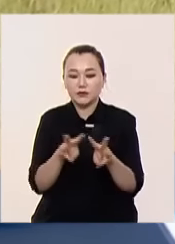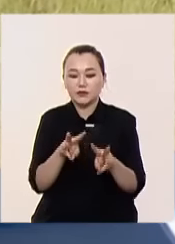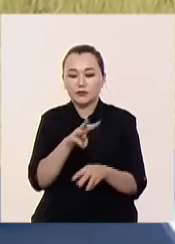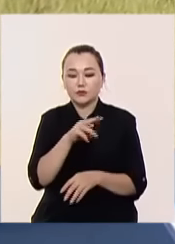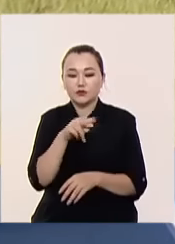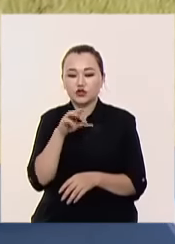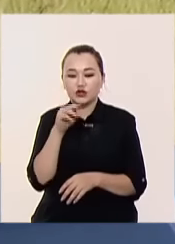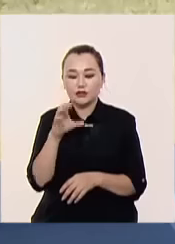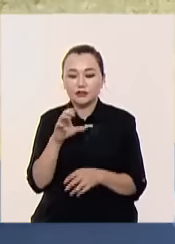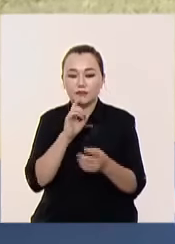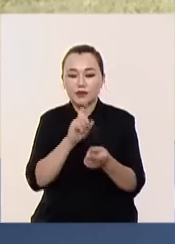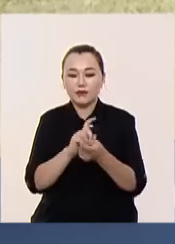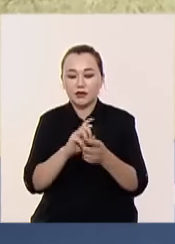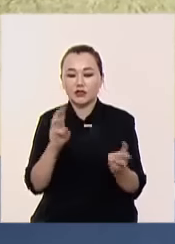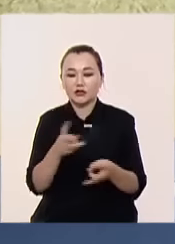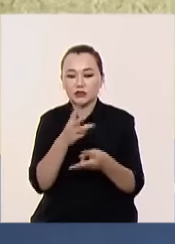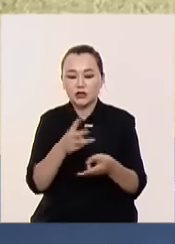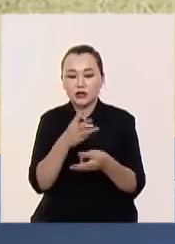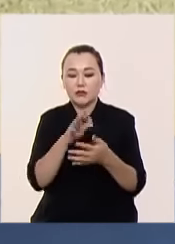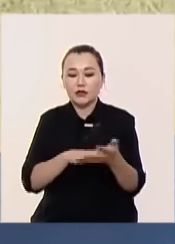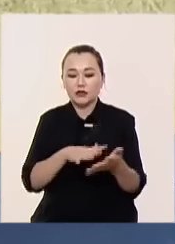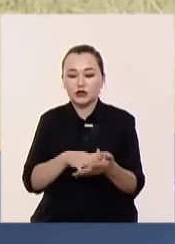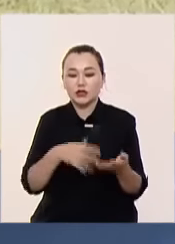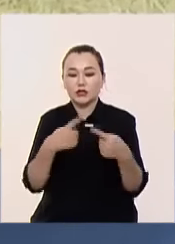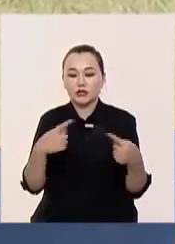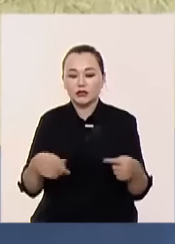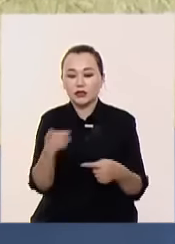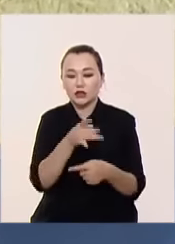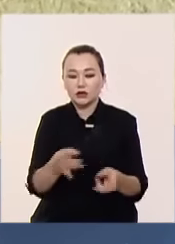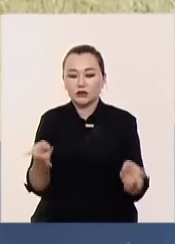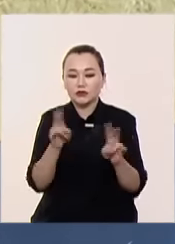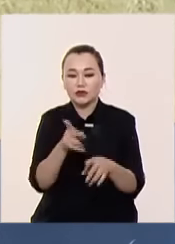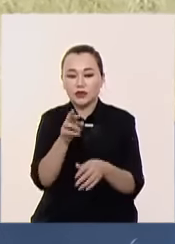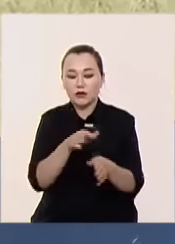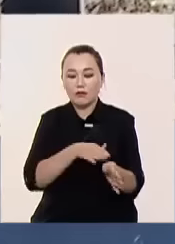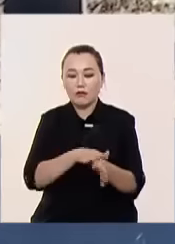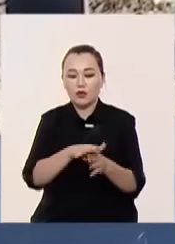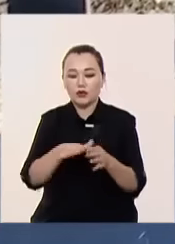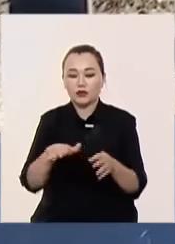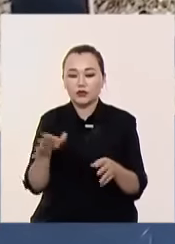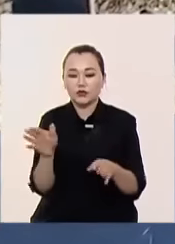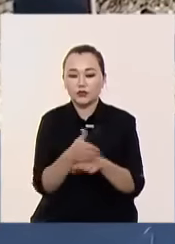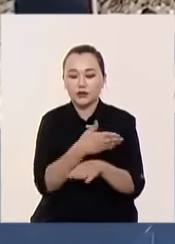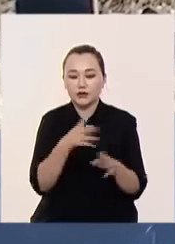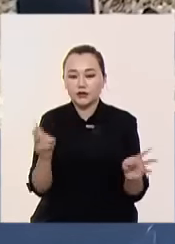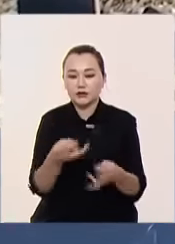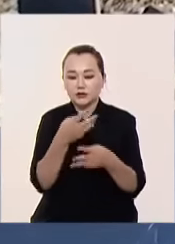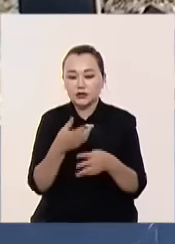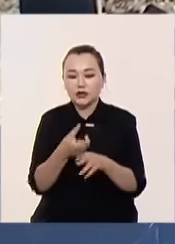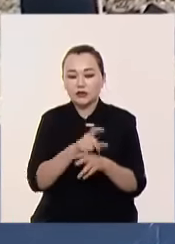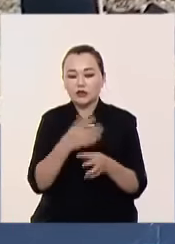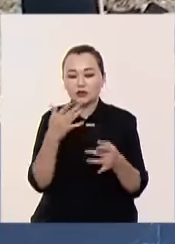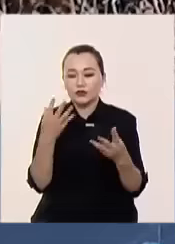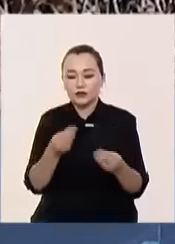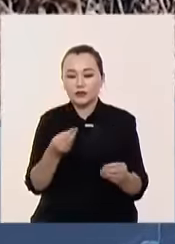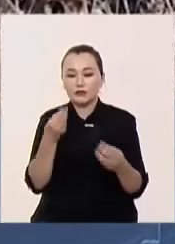Но борьба с огнем продолжается. Некоторые подразделения остаются в районе для полной ликвидации возгорания. Сколько дней для этого